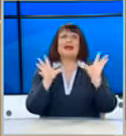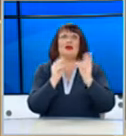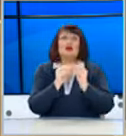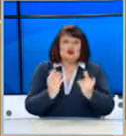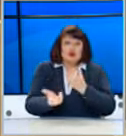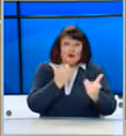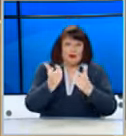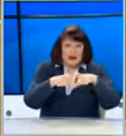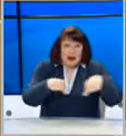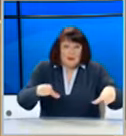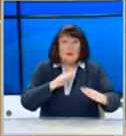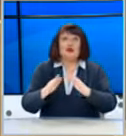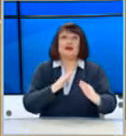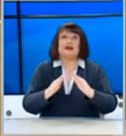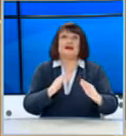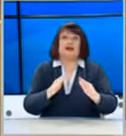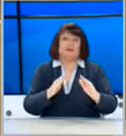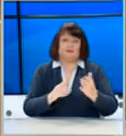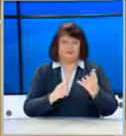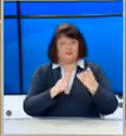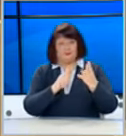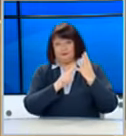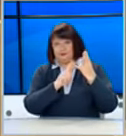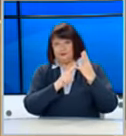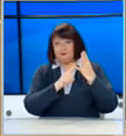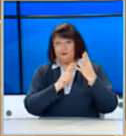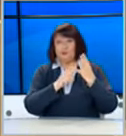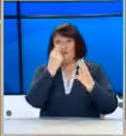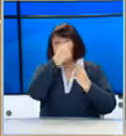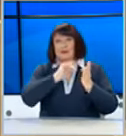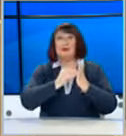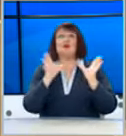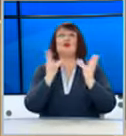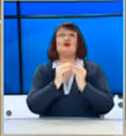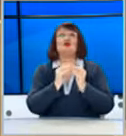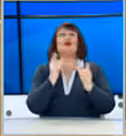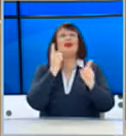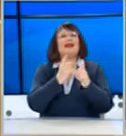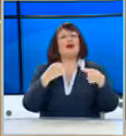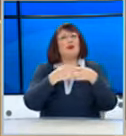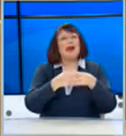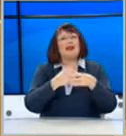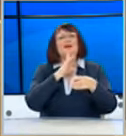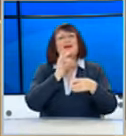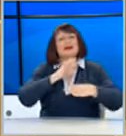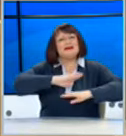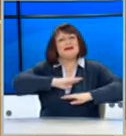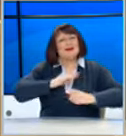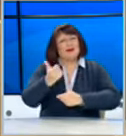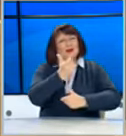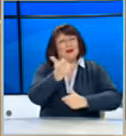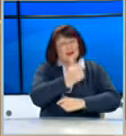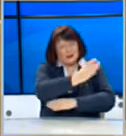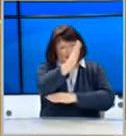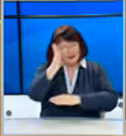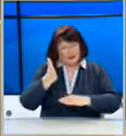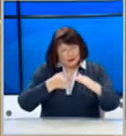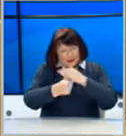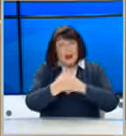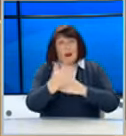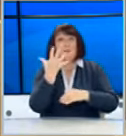είναι κορυφαίο ζήτημα. Τέταρτον, το προσωπικό της ομάδας των δασοκομάντων, όσο και των πυροσβεστών πενταετού